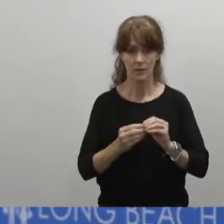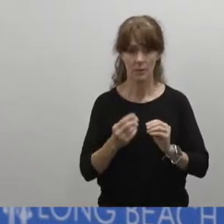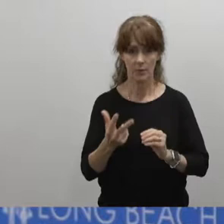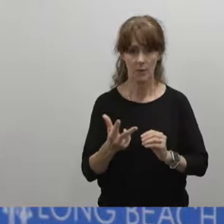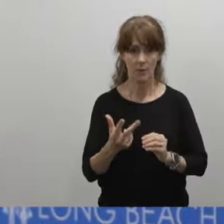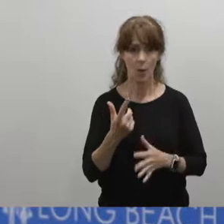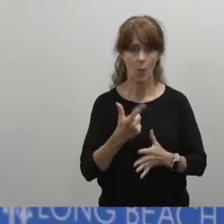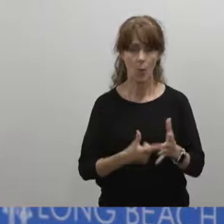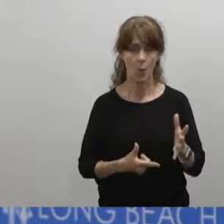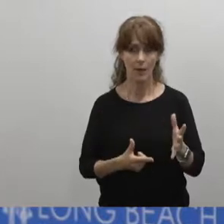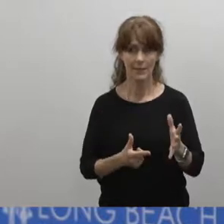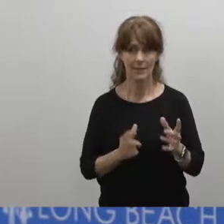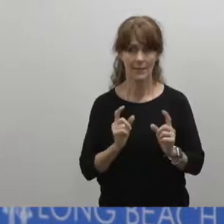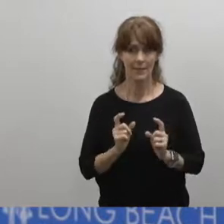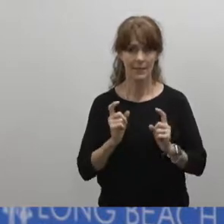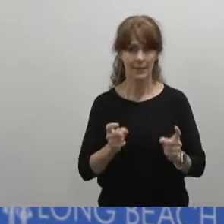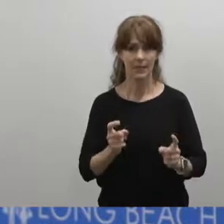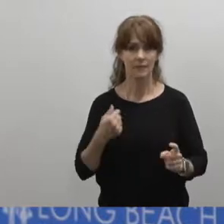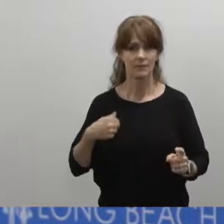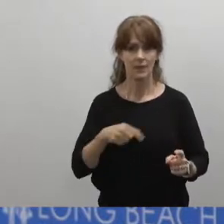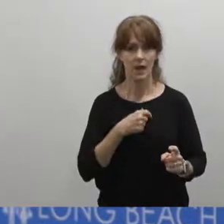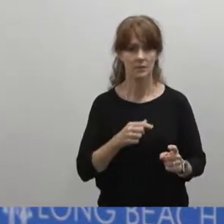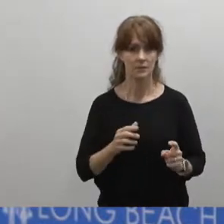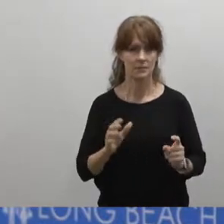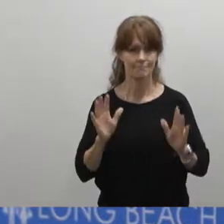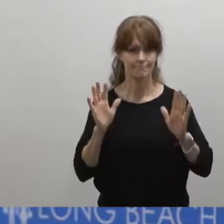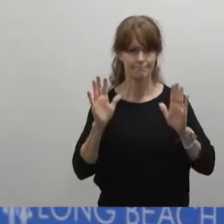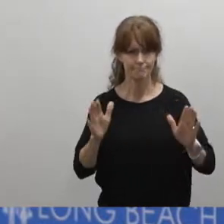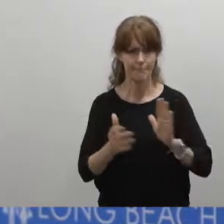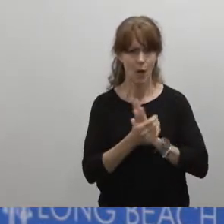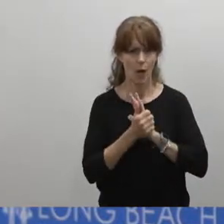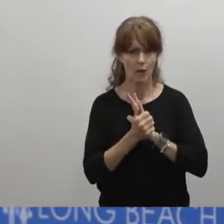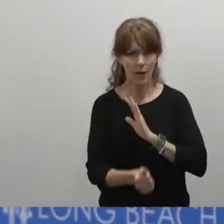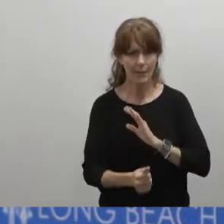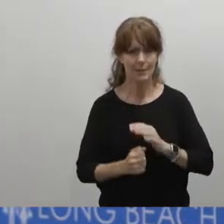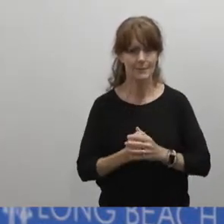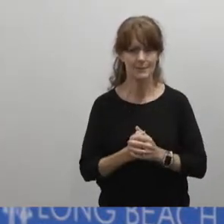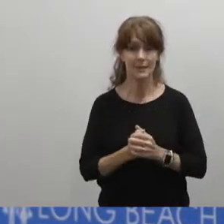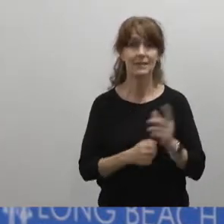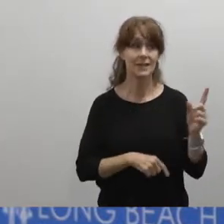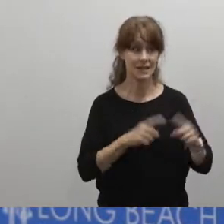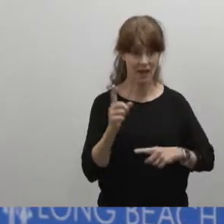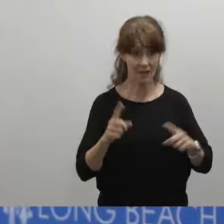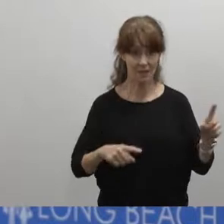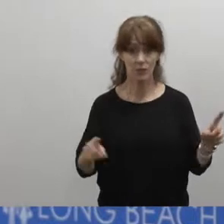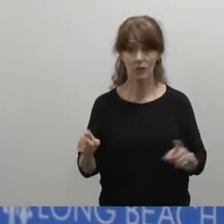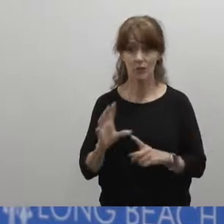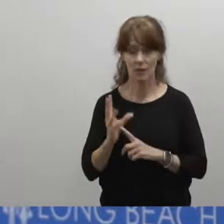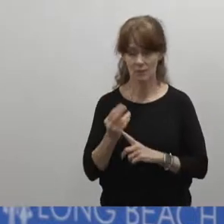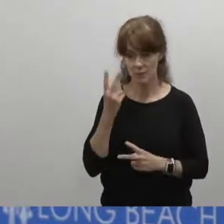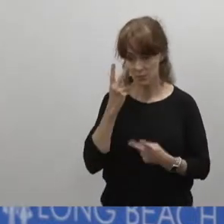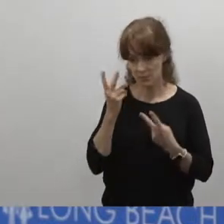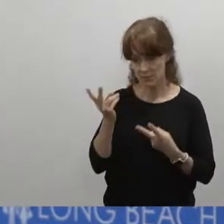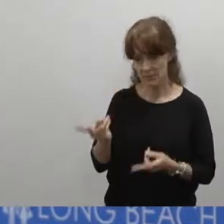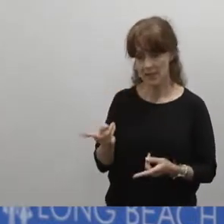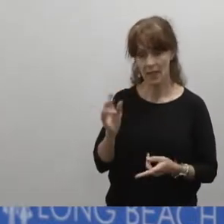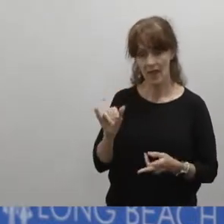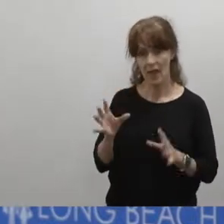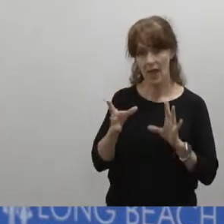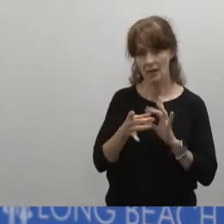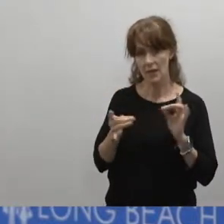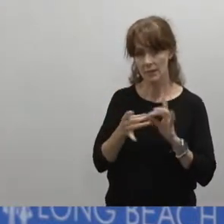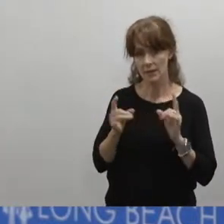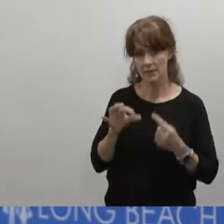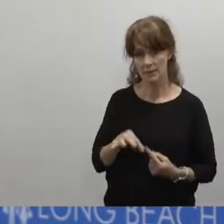khá nha nâng ơn bì ca ăn ở vọt. Đời thà ơn bì ca ăn